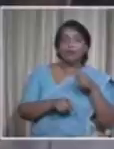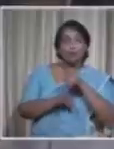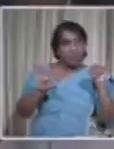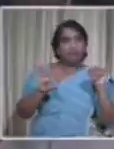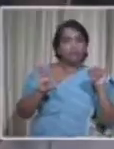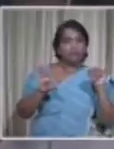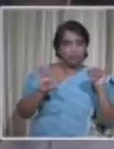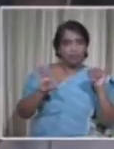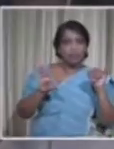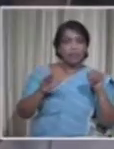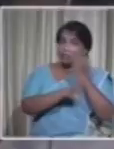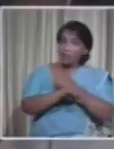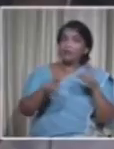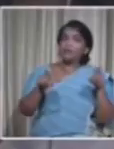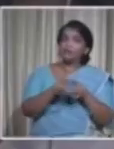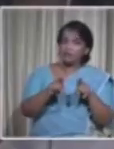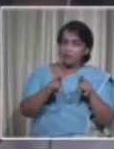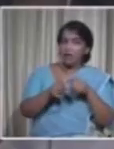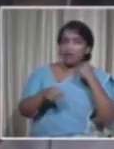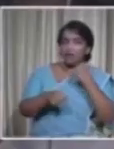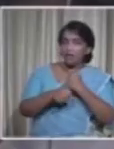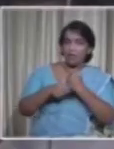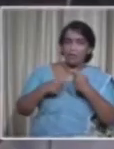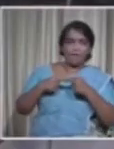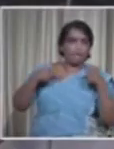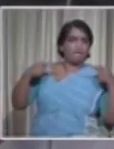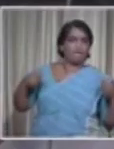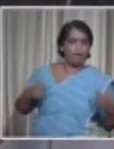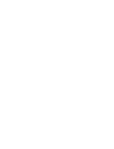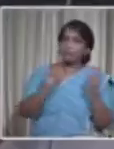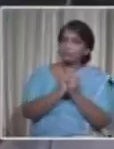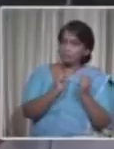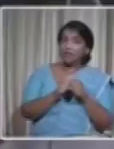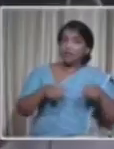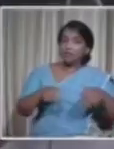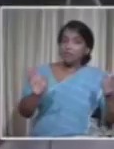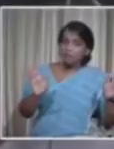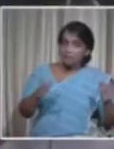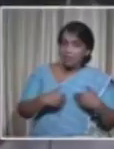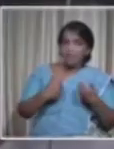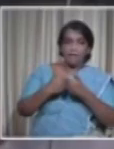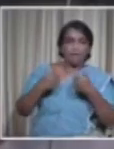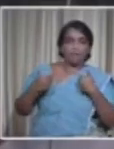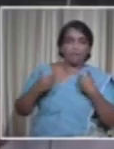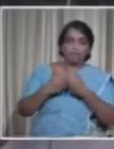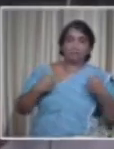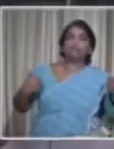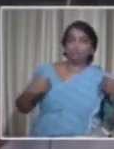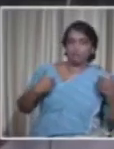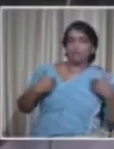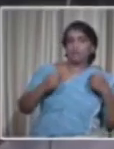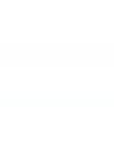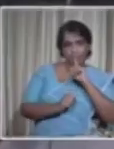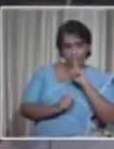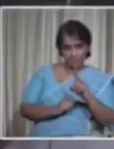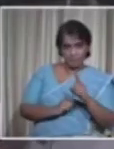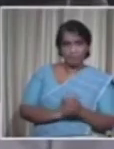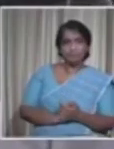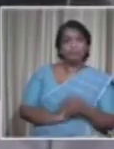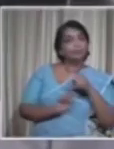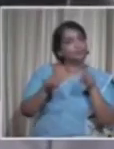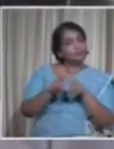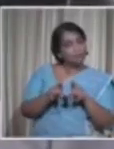දෙනාම මීට පෙර සිටම මේ ආණ්ඩුවට ප්‍රතිවිරුද්ධව ස්වාධීනව කටයුතු කළා වගේම අවුරුද්දටත් ස්වාධීනව කටයුතු කරනවා කියන එක මම විශේෂයෙන් දැනු දෙන්න ඕනේ. ඒ